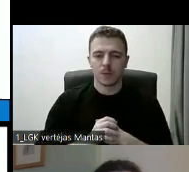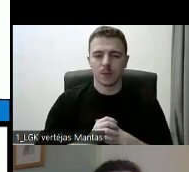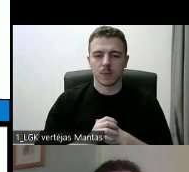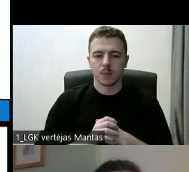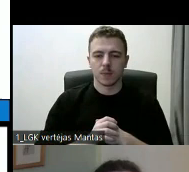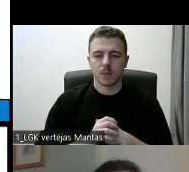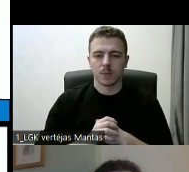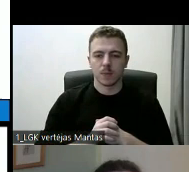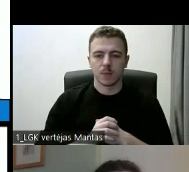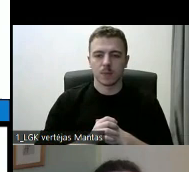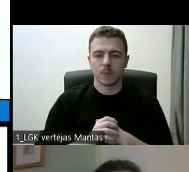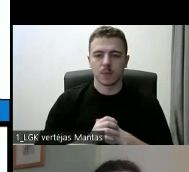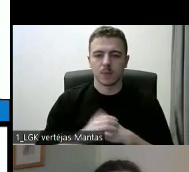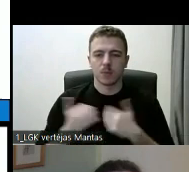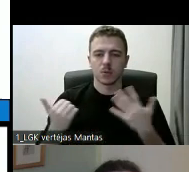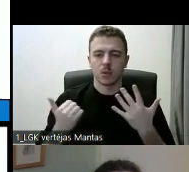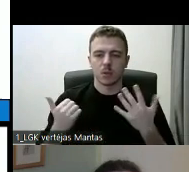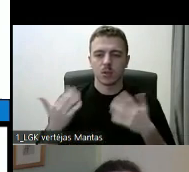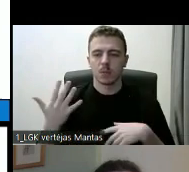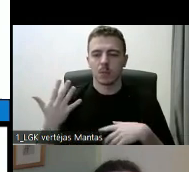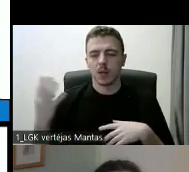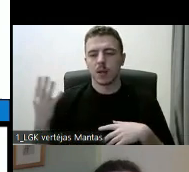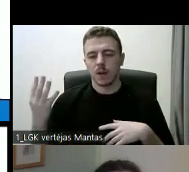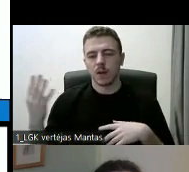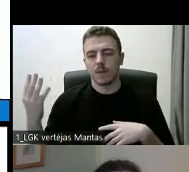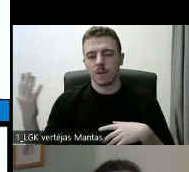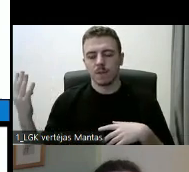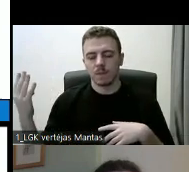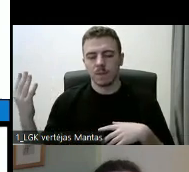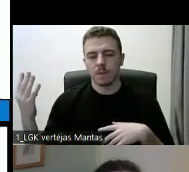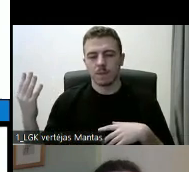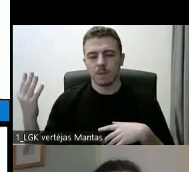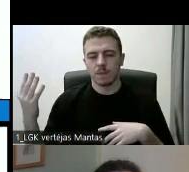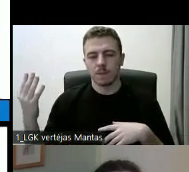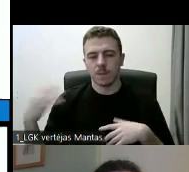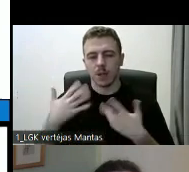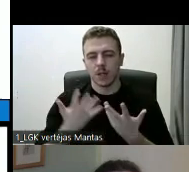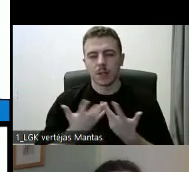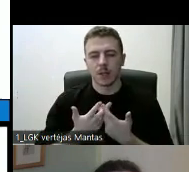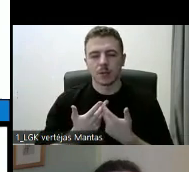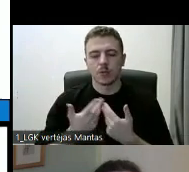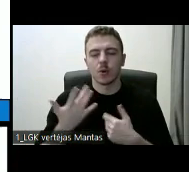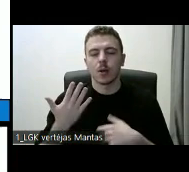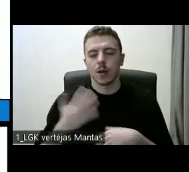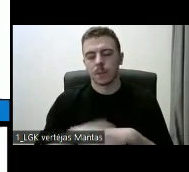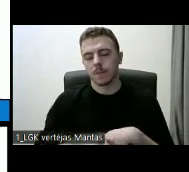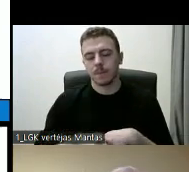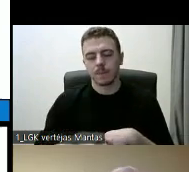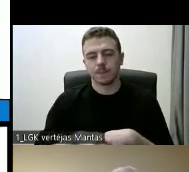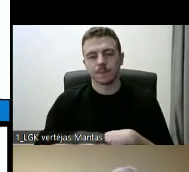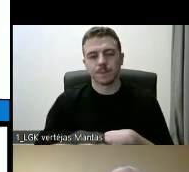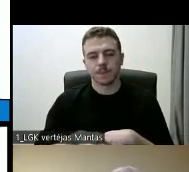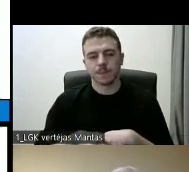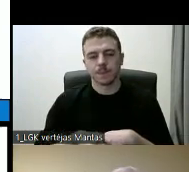šeštą, penktą, ketvirtą vėl. Aš bandau suskaičiuoti.